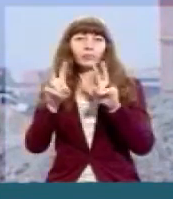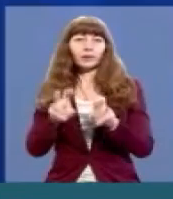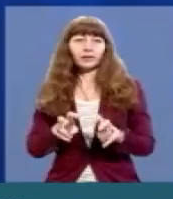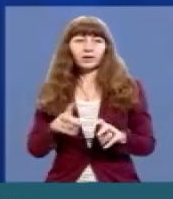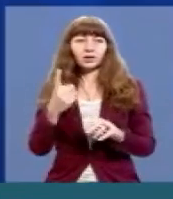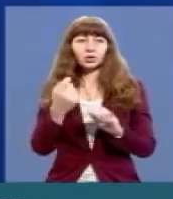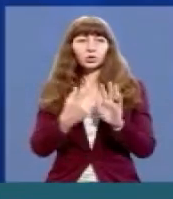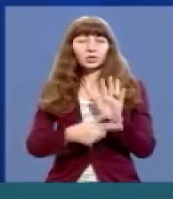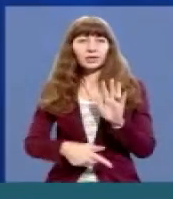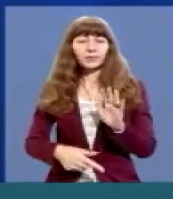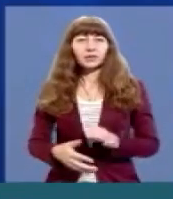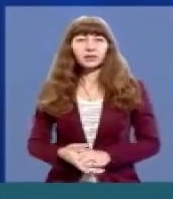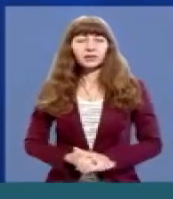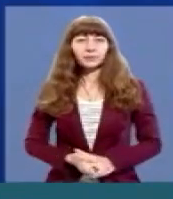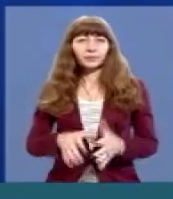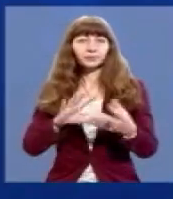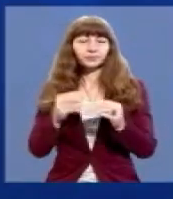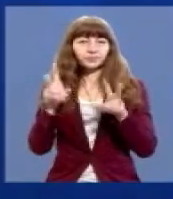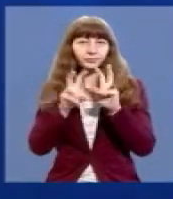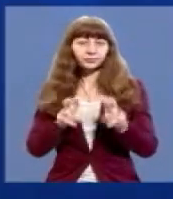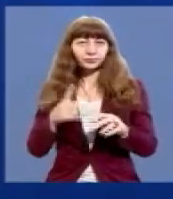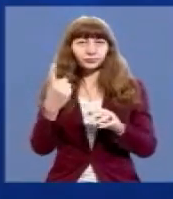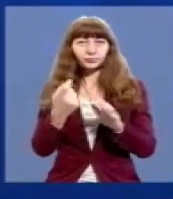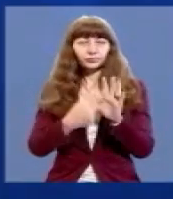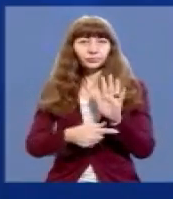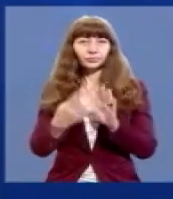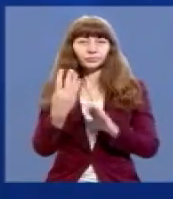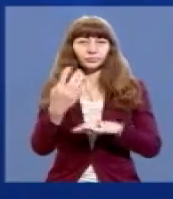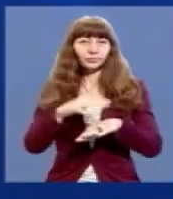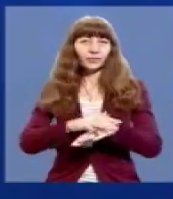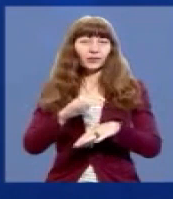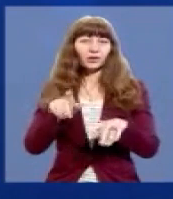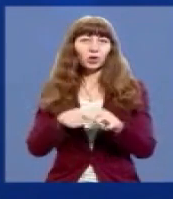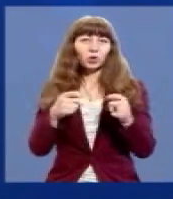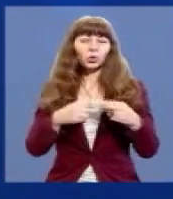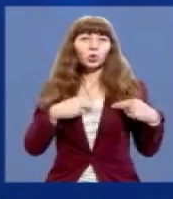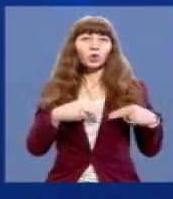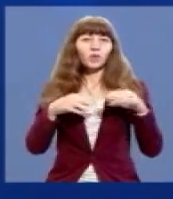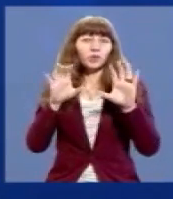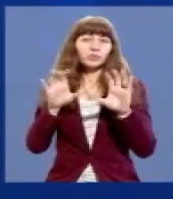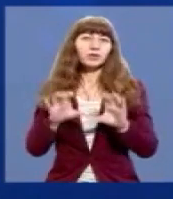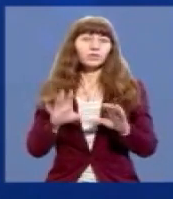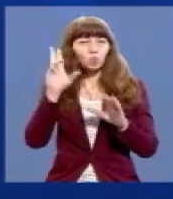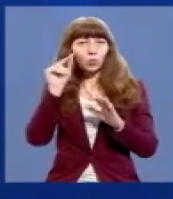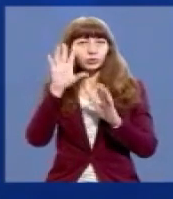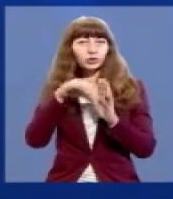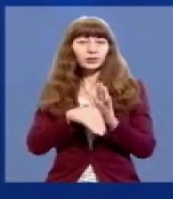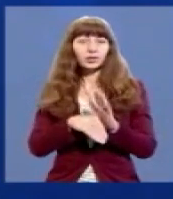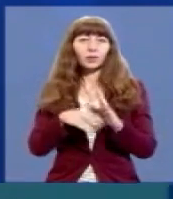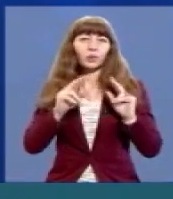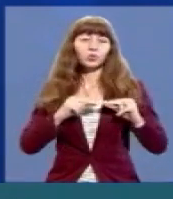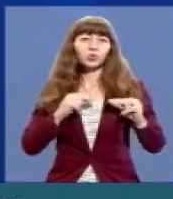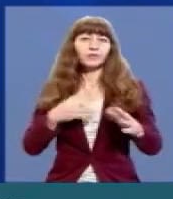жүргізілді. Тексеру нәтижелері бойынша еңбек заңнамасының 174 бұзу фактісі анықталды. Оның ішінде еңбек қатынастары